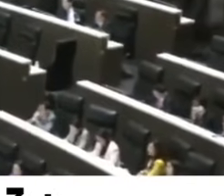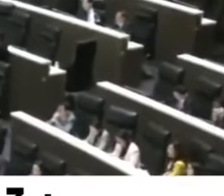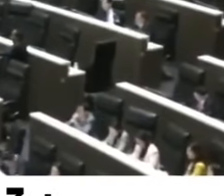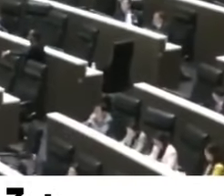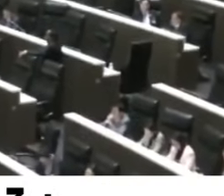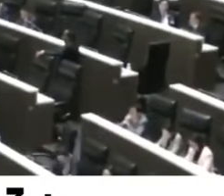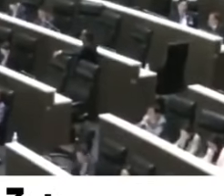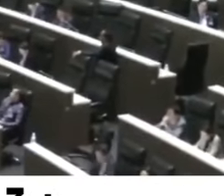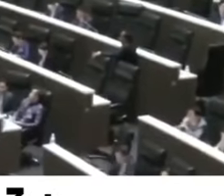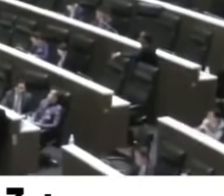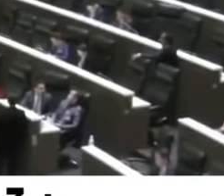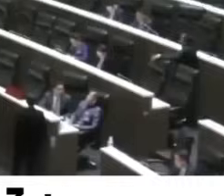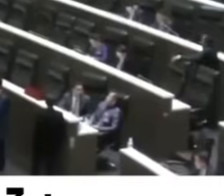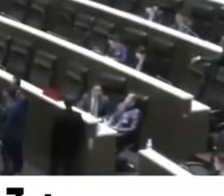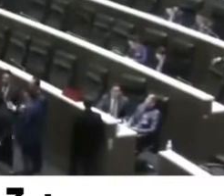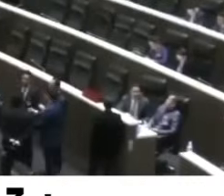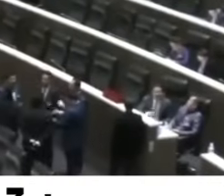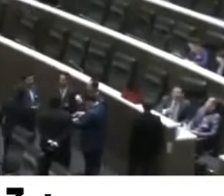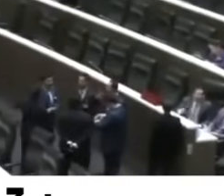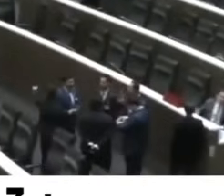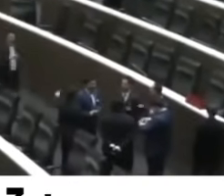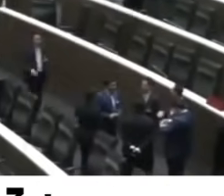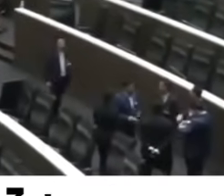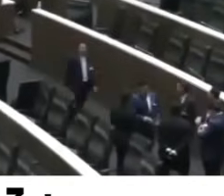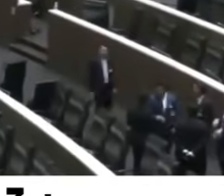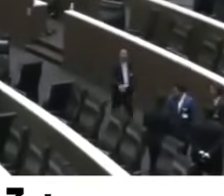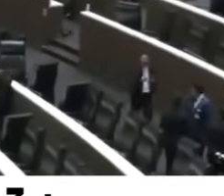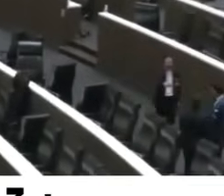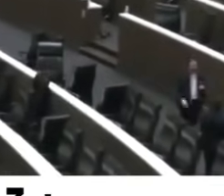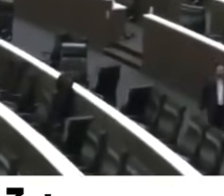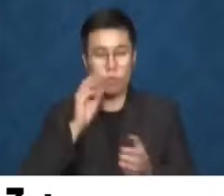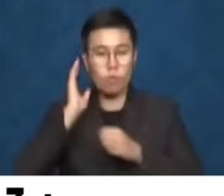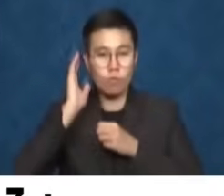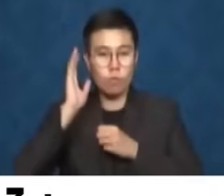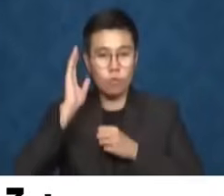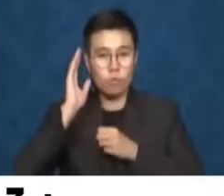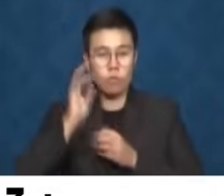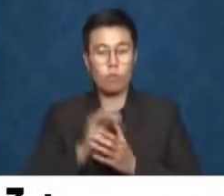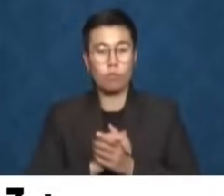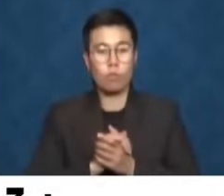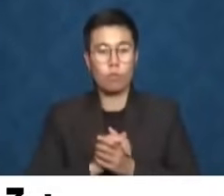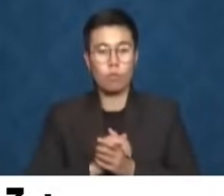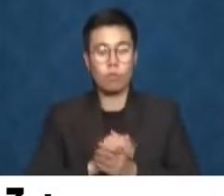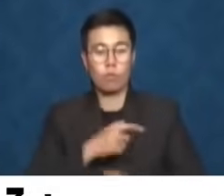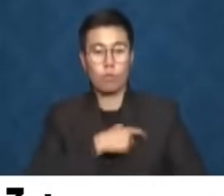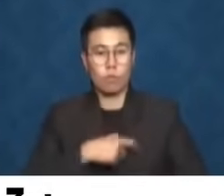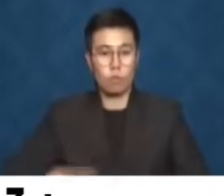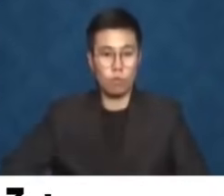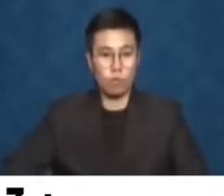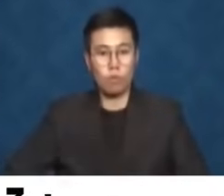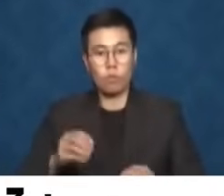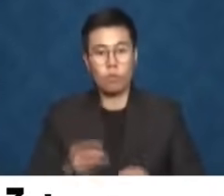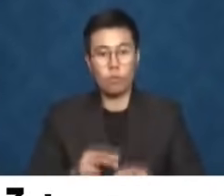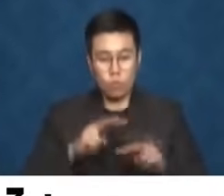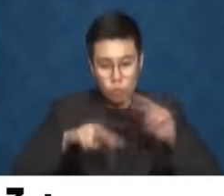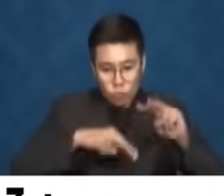ผิดในคดีมาตรา112อย่างเด็ดขาดแถมนะครับจะเป็นการไปจุดชนวนความขัดแย้งรอบใหม่หรืออาจจะเป็นการส่งเสริมให้มีการกระท